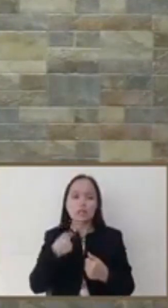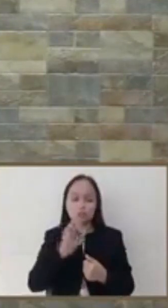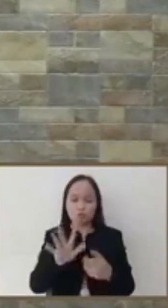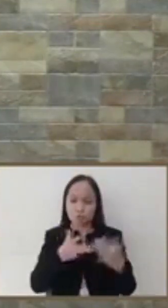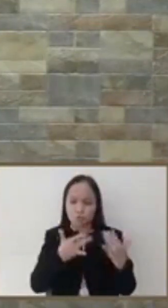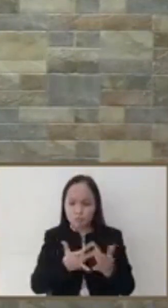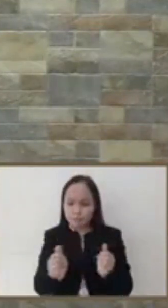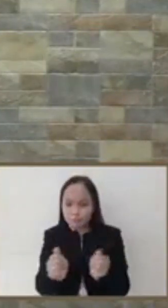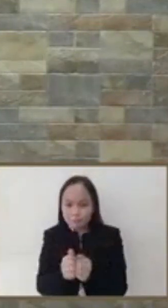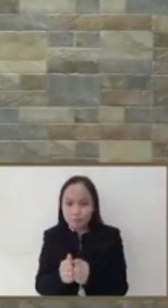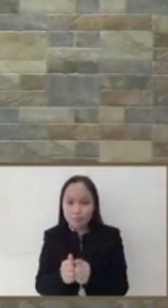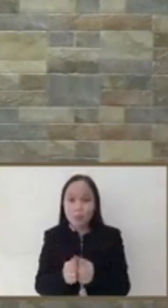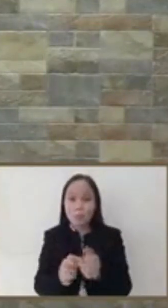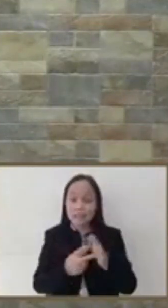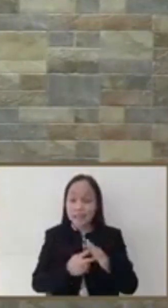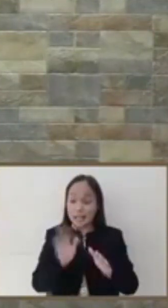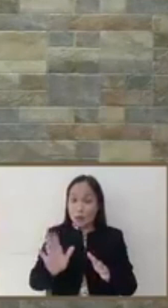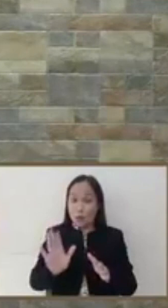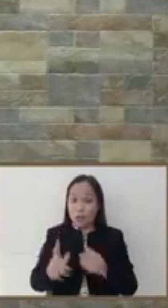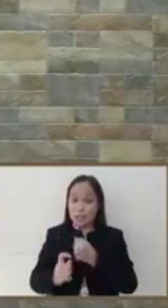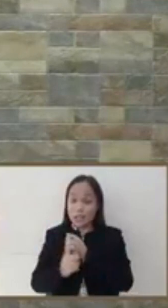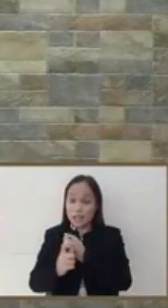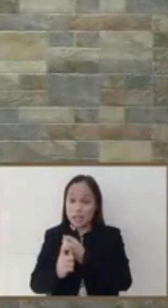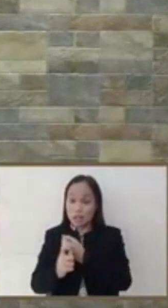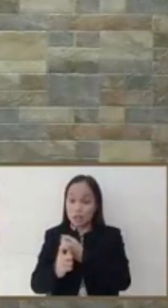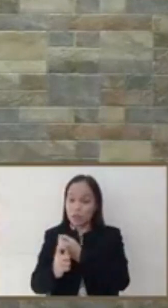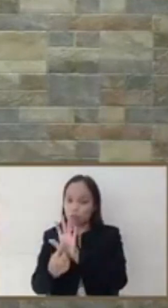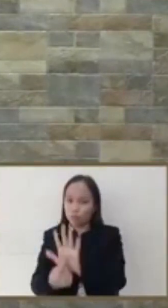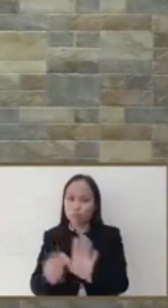also. Therefore, treasure can reveal our hearts.